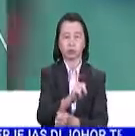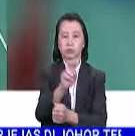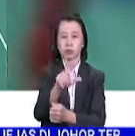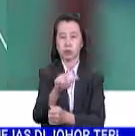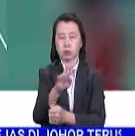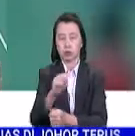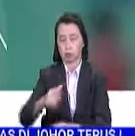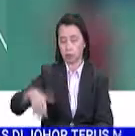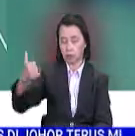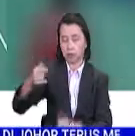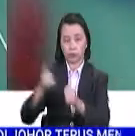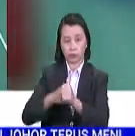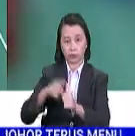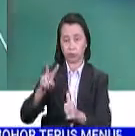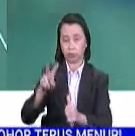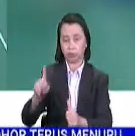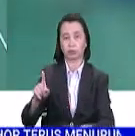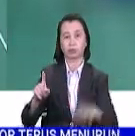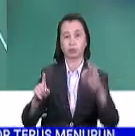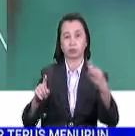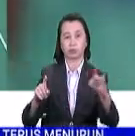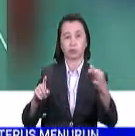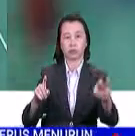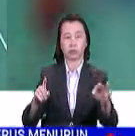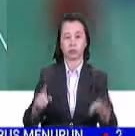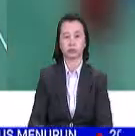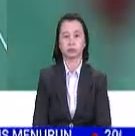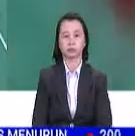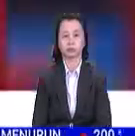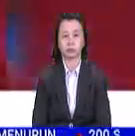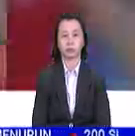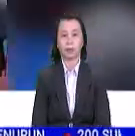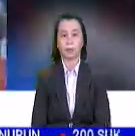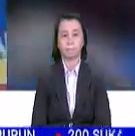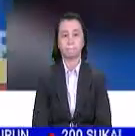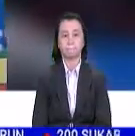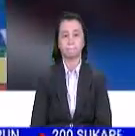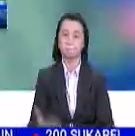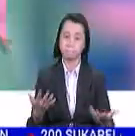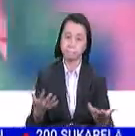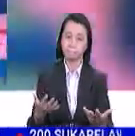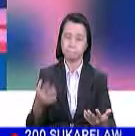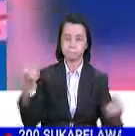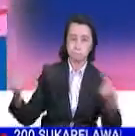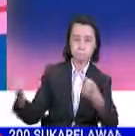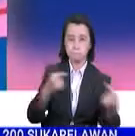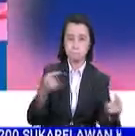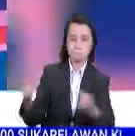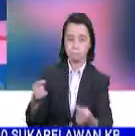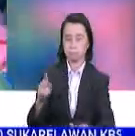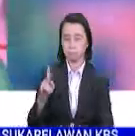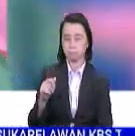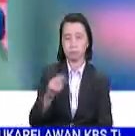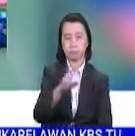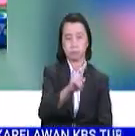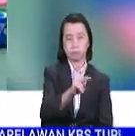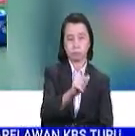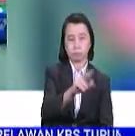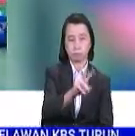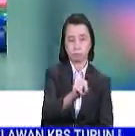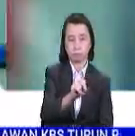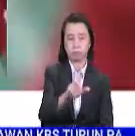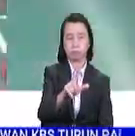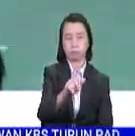Beijing untuk menang set pertama 21-19. Biarpun diberikan tentangan sengit oleh Qian Meng dan Lai Beijing,